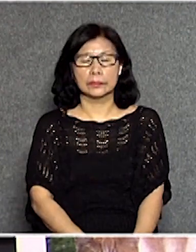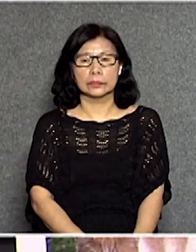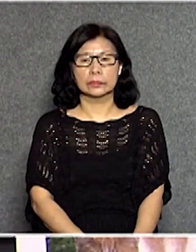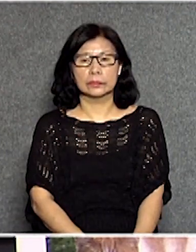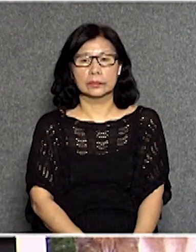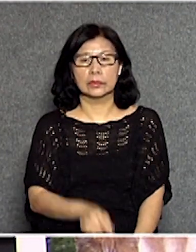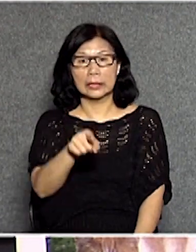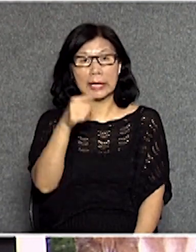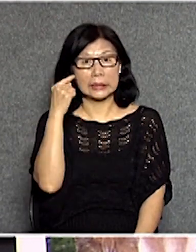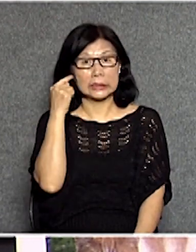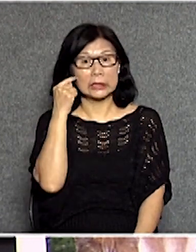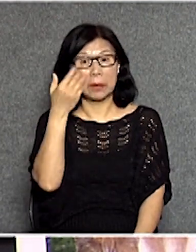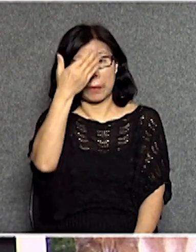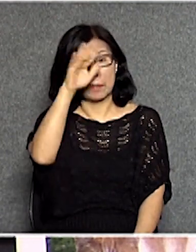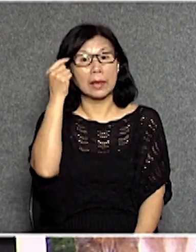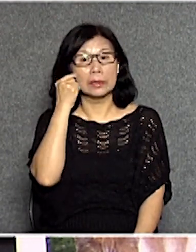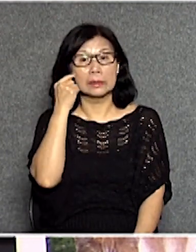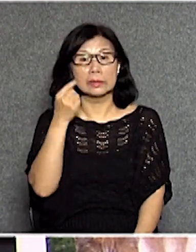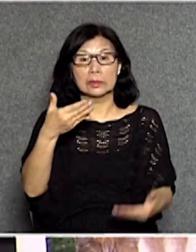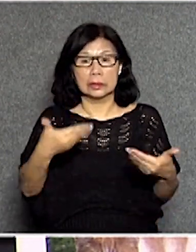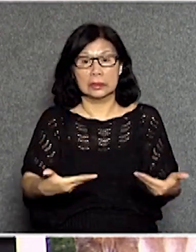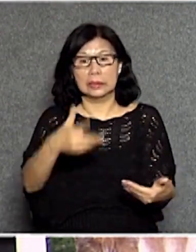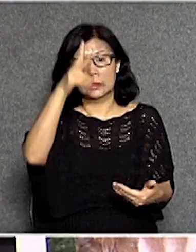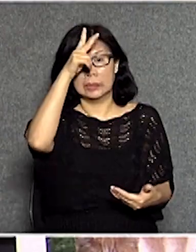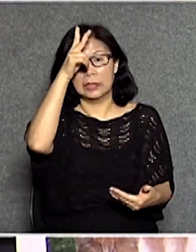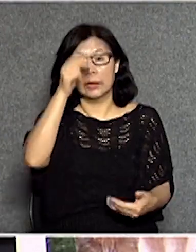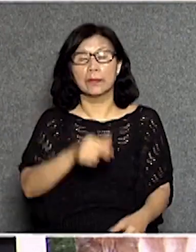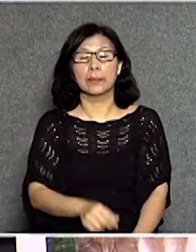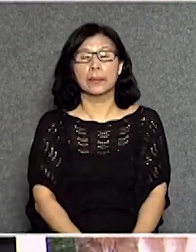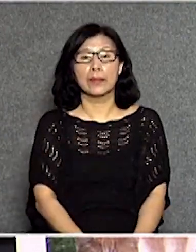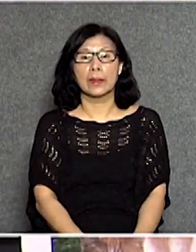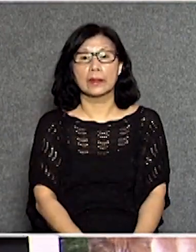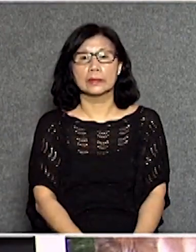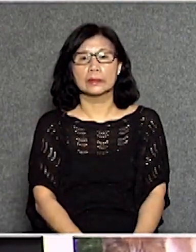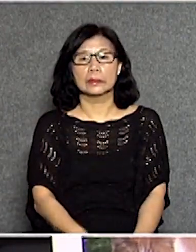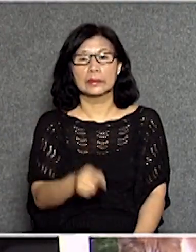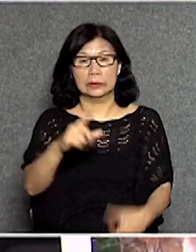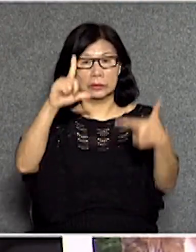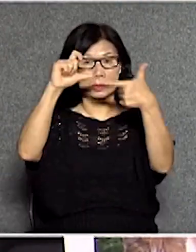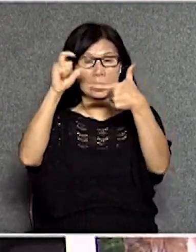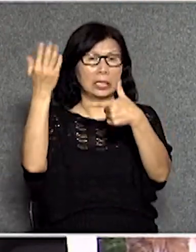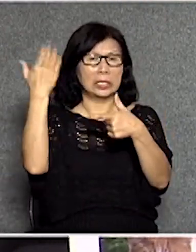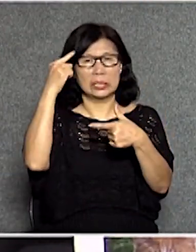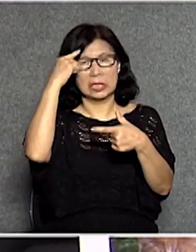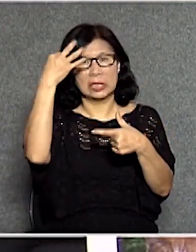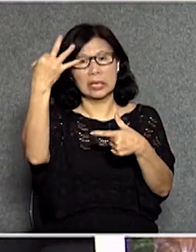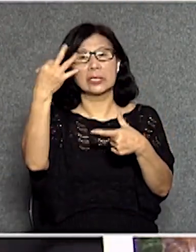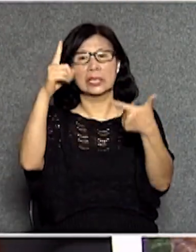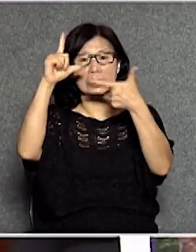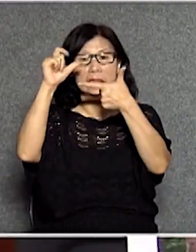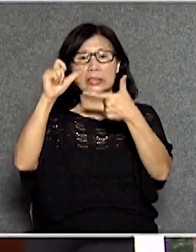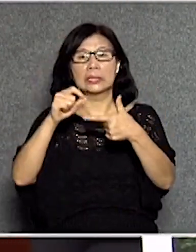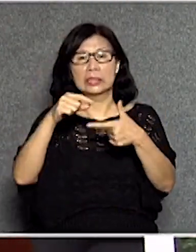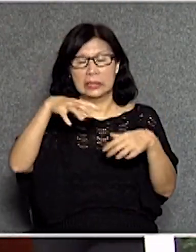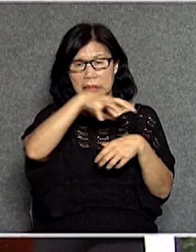你知道而家政府即呢個相係幾日前咧，即地